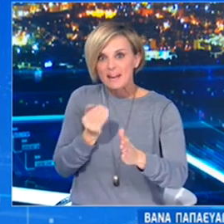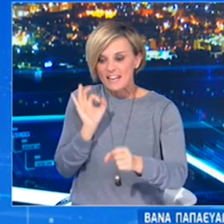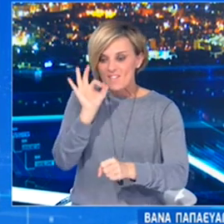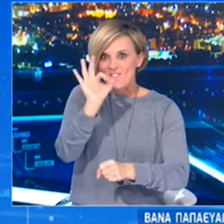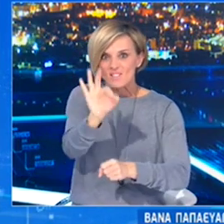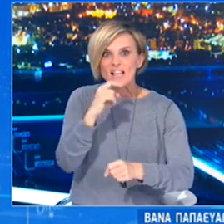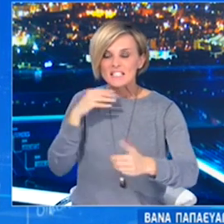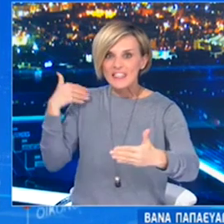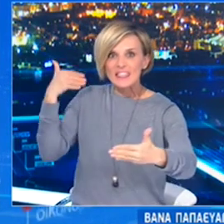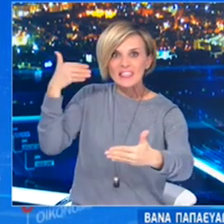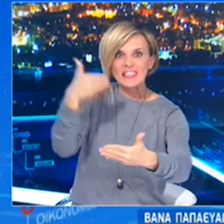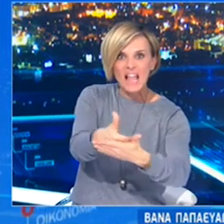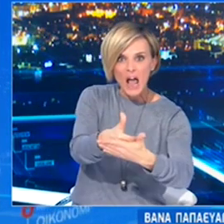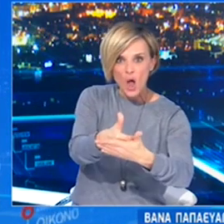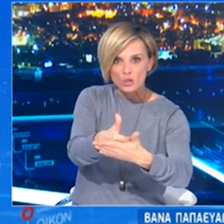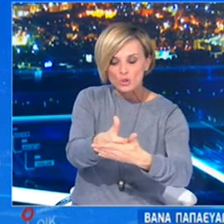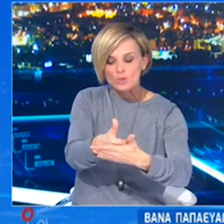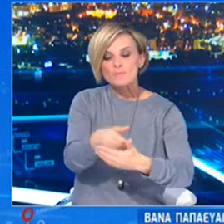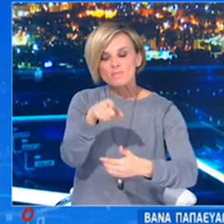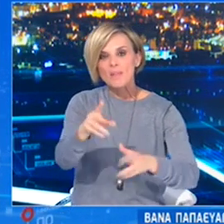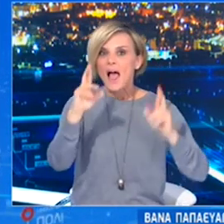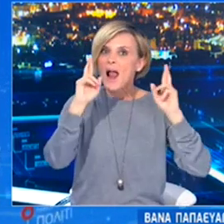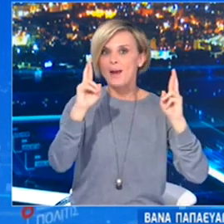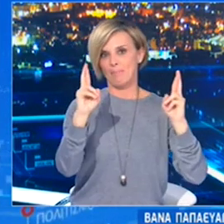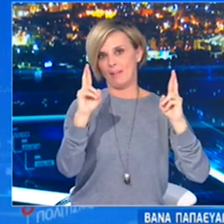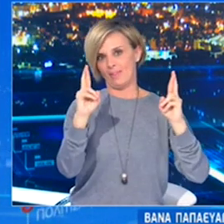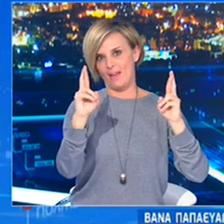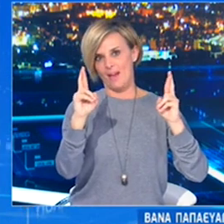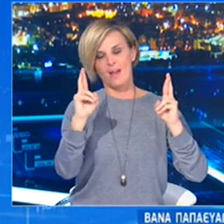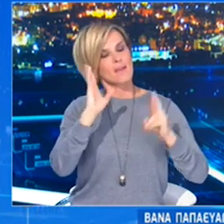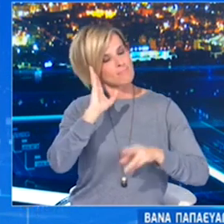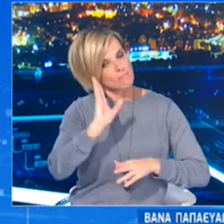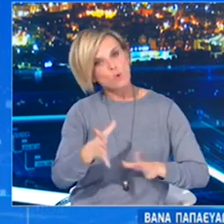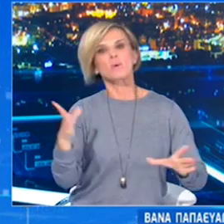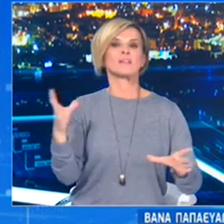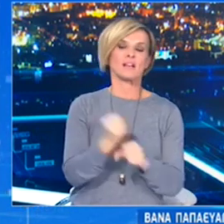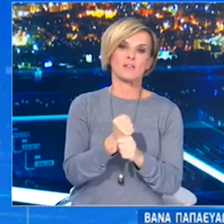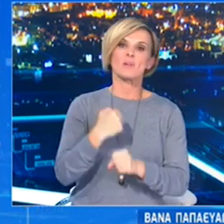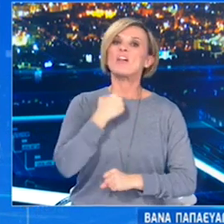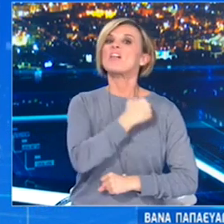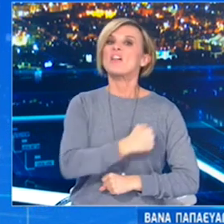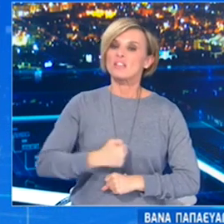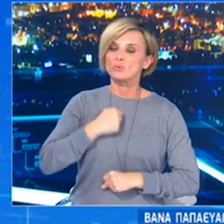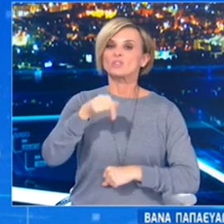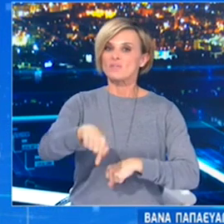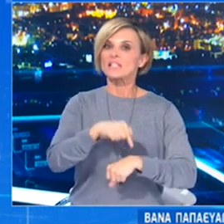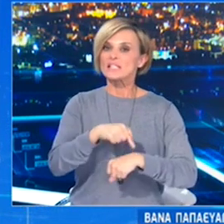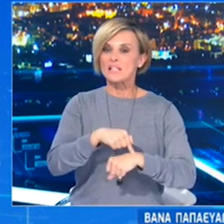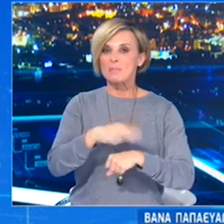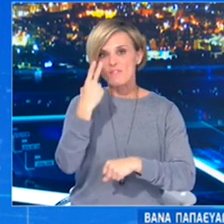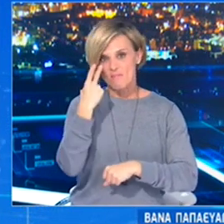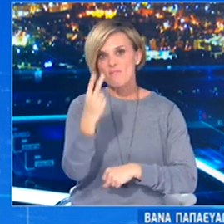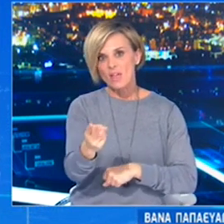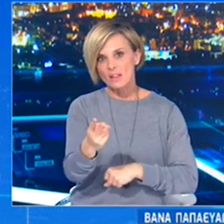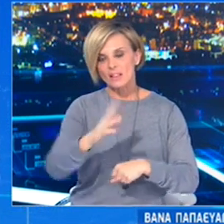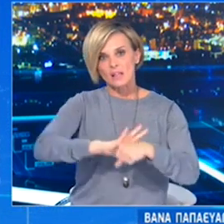έχει επιτευχθεί ένας στόχος που ξεπερνά τις δυνατότητές μας. Και δυστυχώς αποδεικνύεται ότι η πανδημία έχει ξεπεράσει σαν τοχές όλων μας, όχι μόνο στην